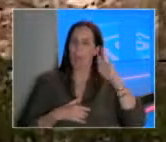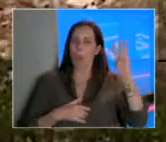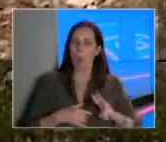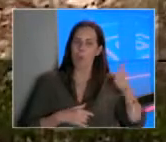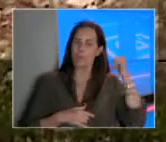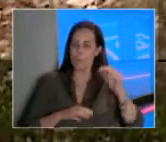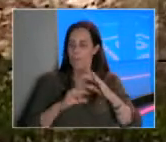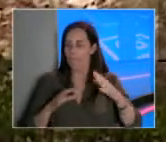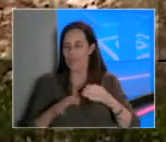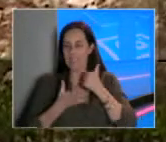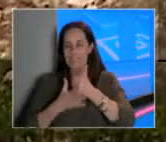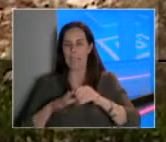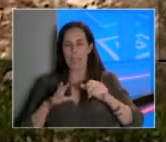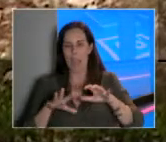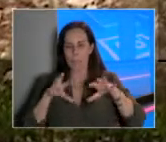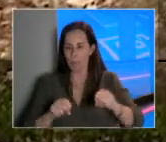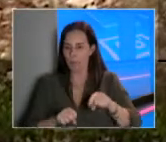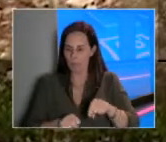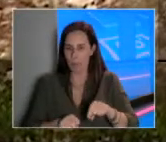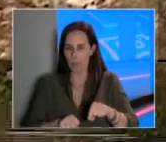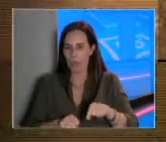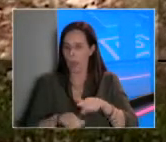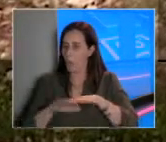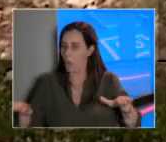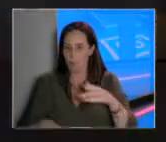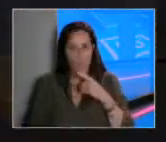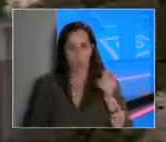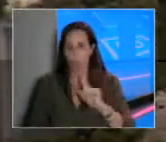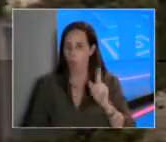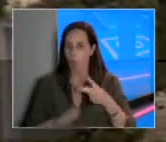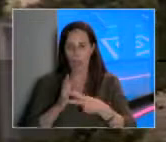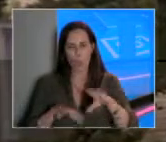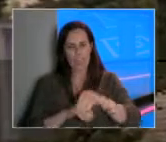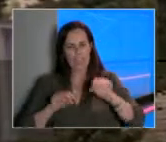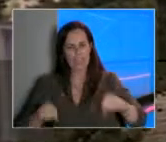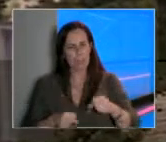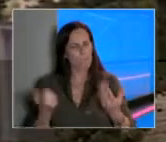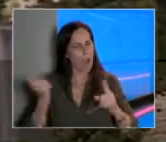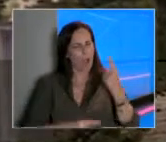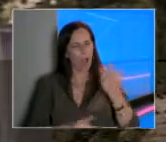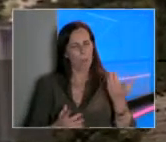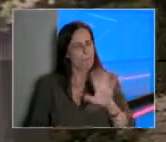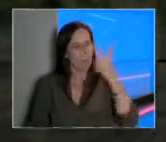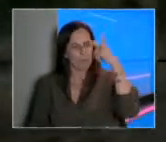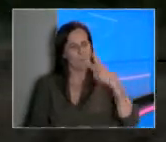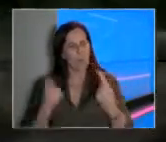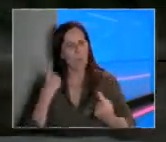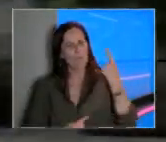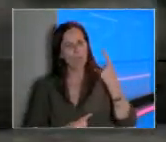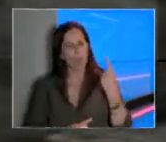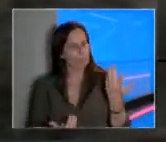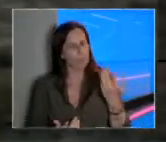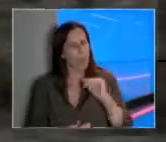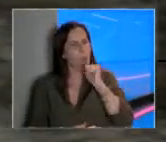נציגי המתנחלים, למצב שבו מועצת ישע אומרת לא לתוכנית הסיפוח. מה קרה? מה הם הבינו פתאום